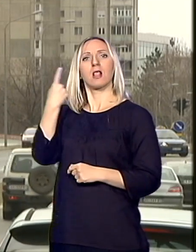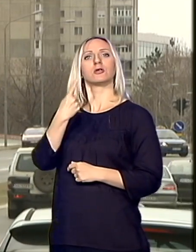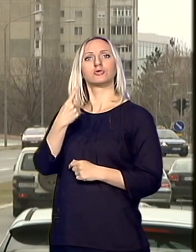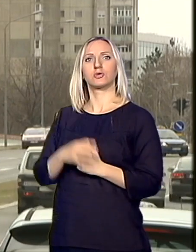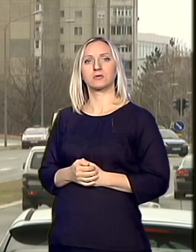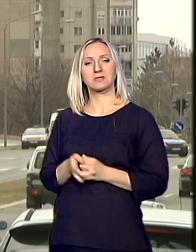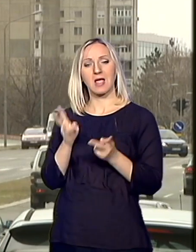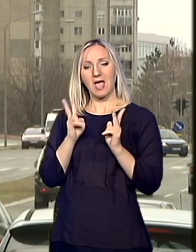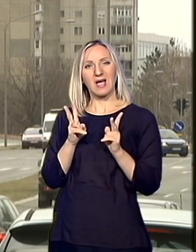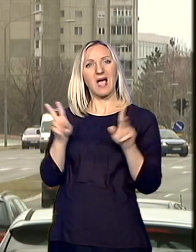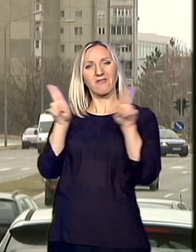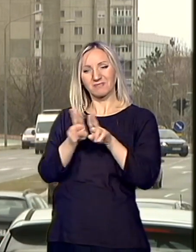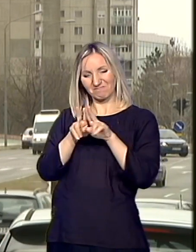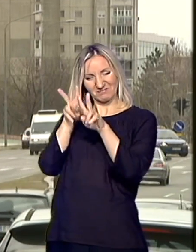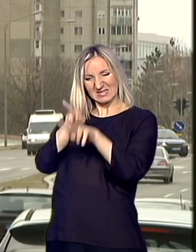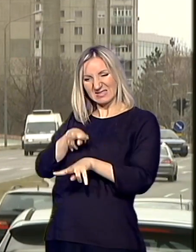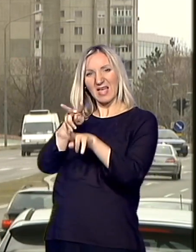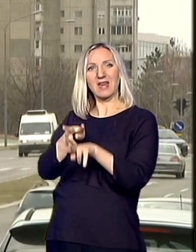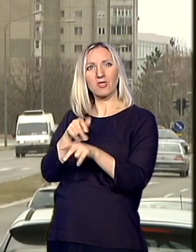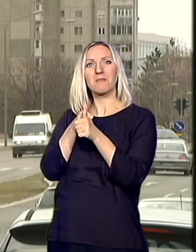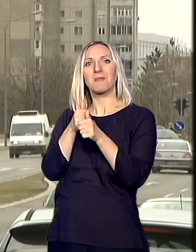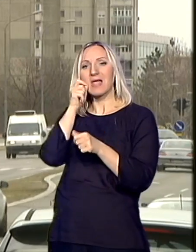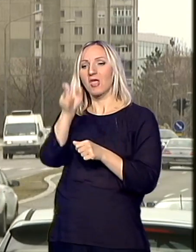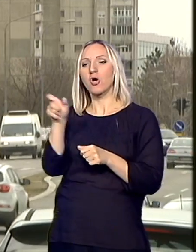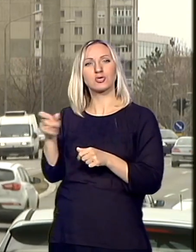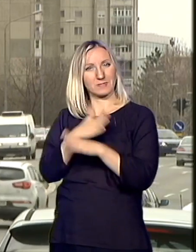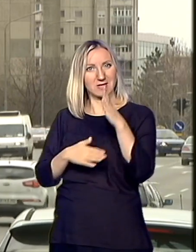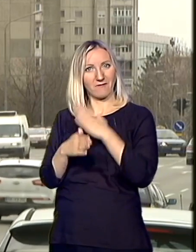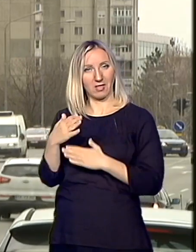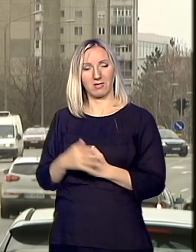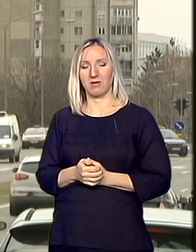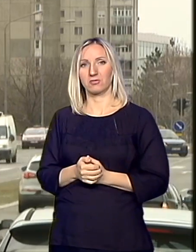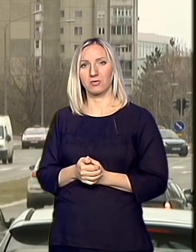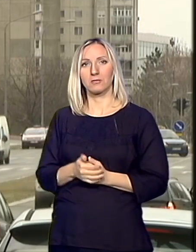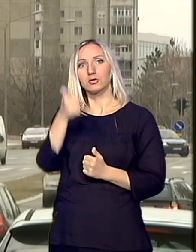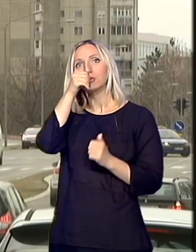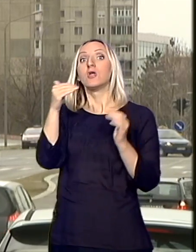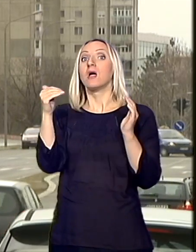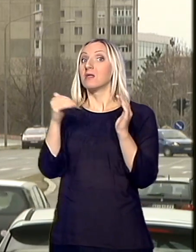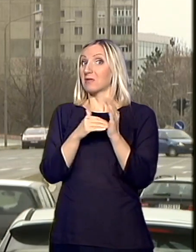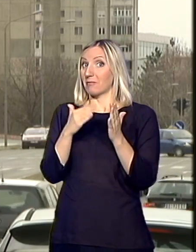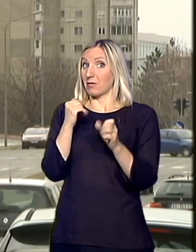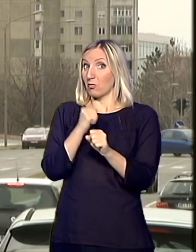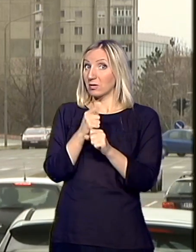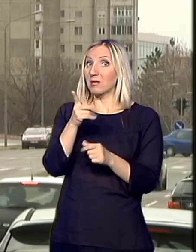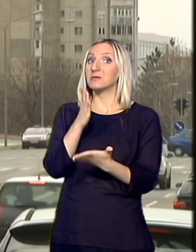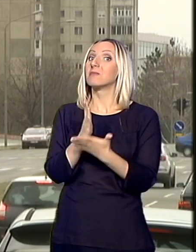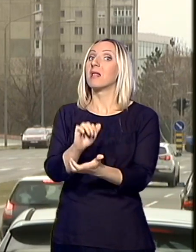ljude sa invaliditetom? Na šta treba da budete spremni da biste bili prijatelj